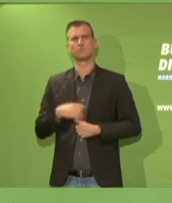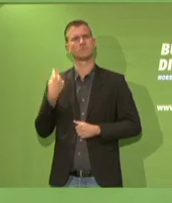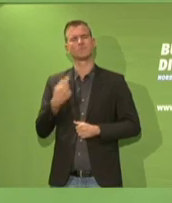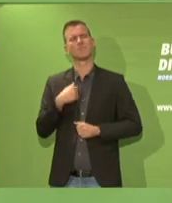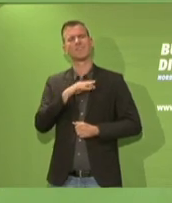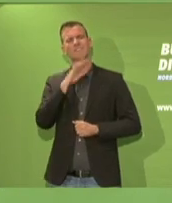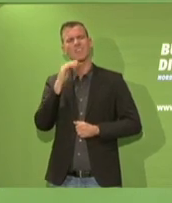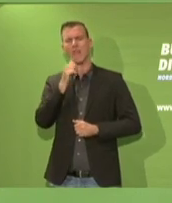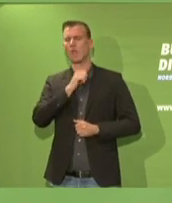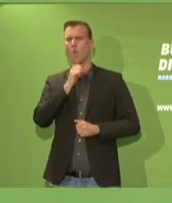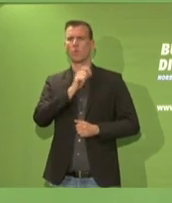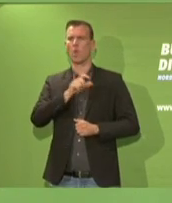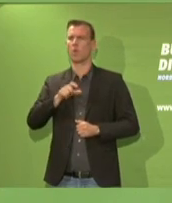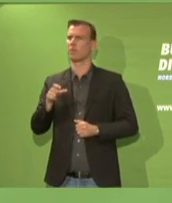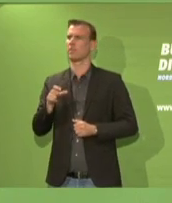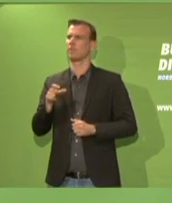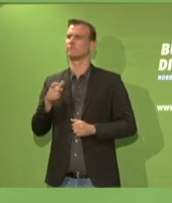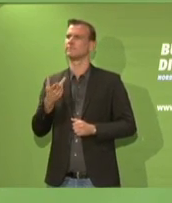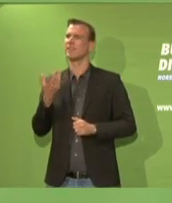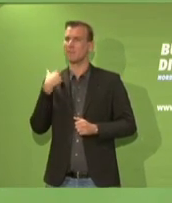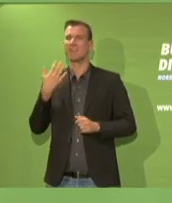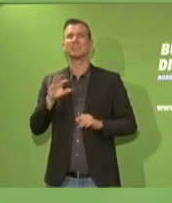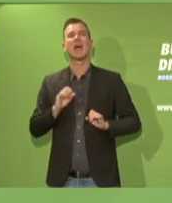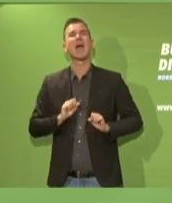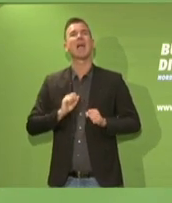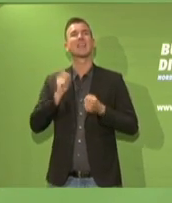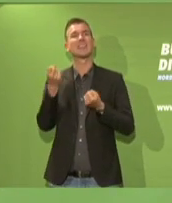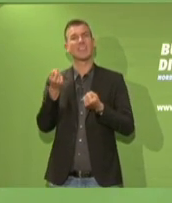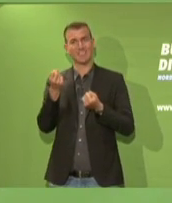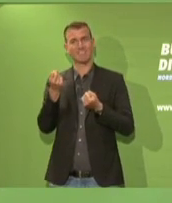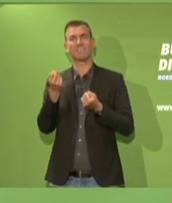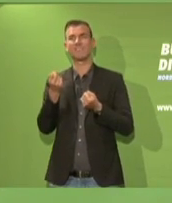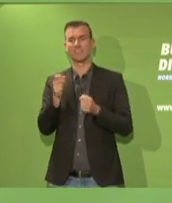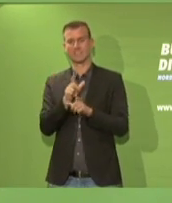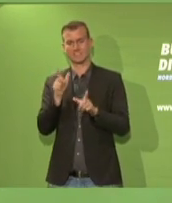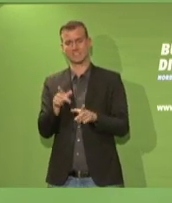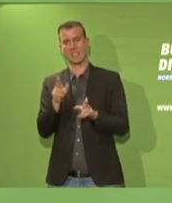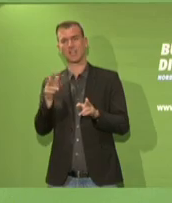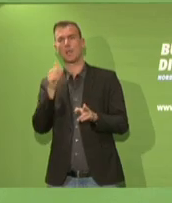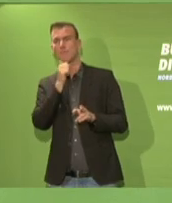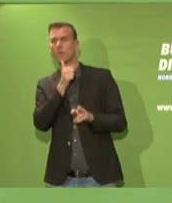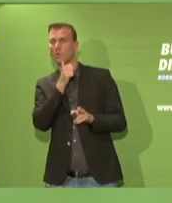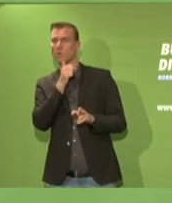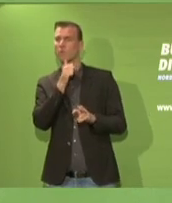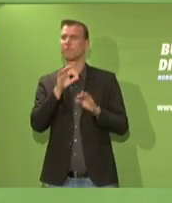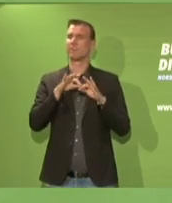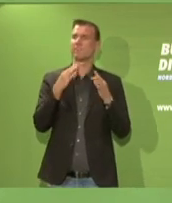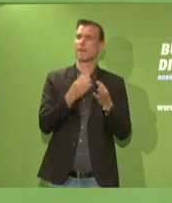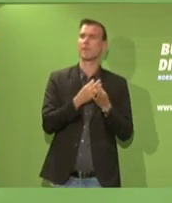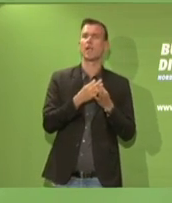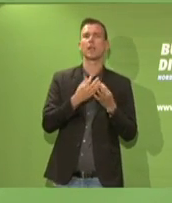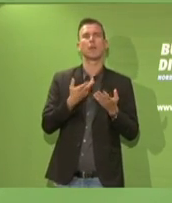viele junge Leute, die mal aktiv waren, wenn sie in die Zeit kommen, wo sie vom Beruf und von der Familie